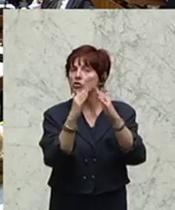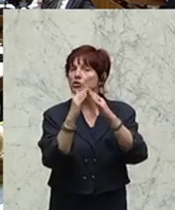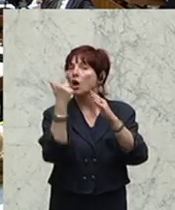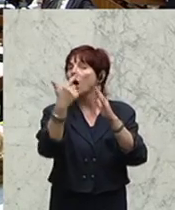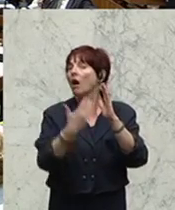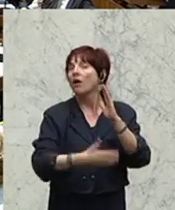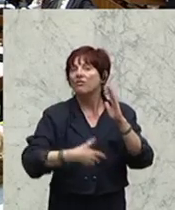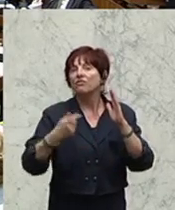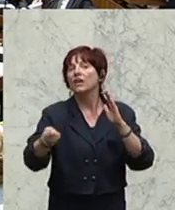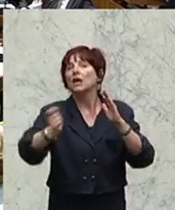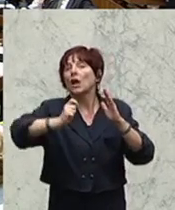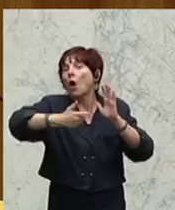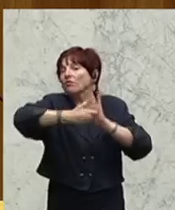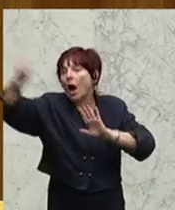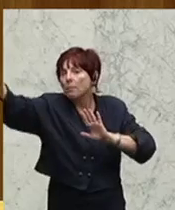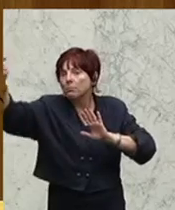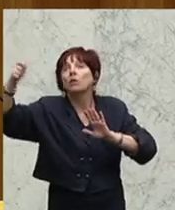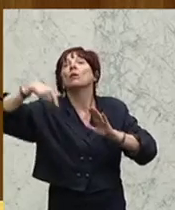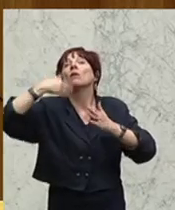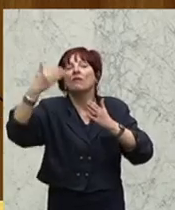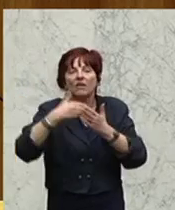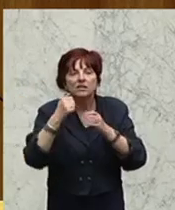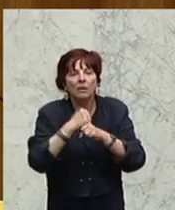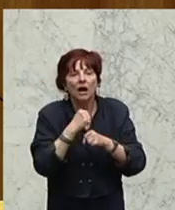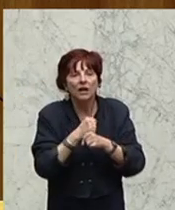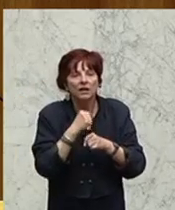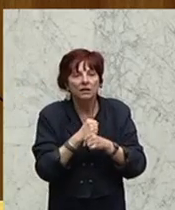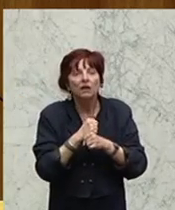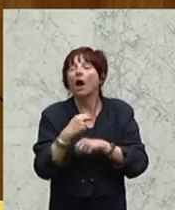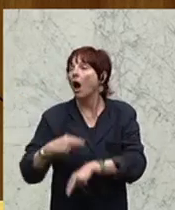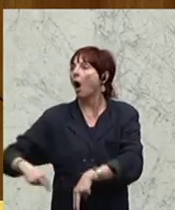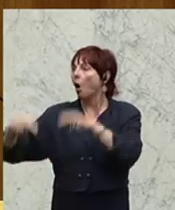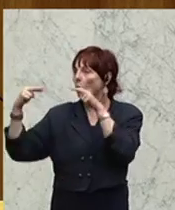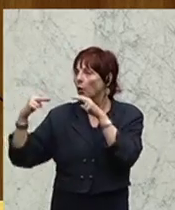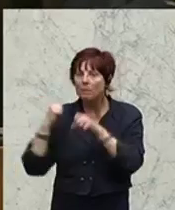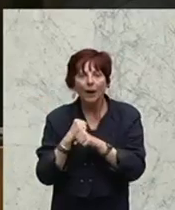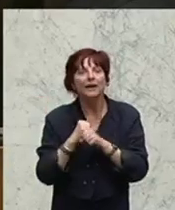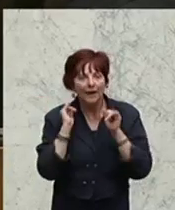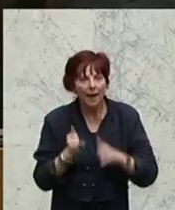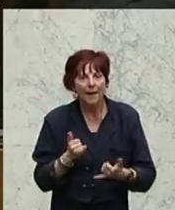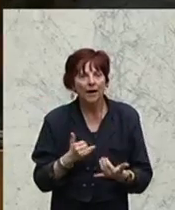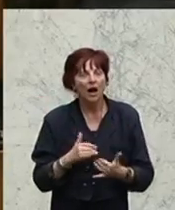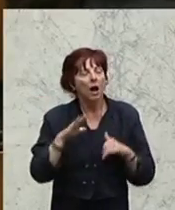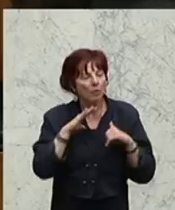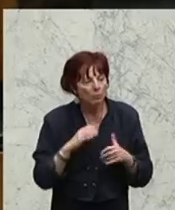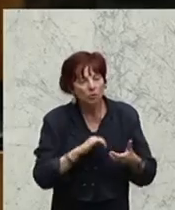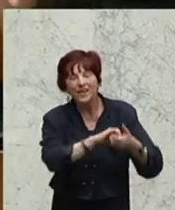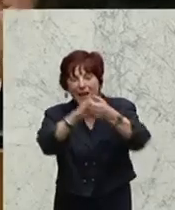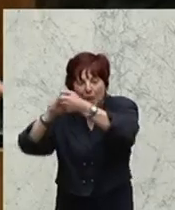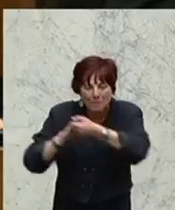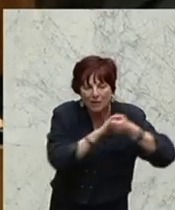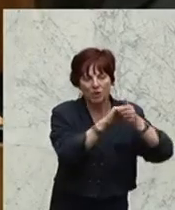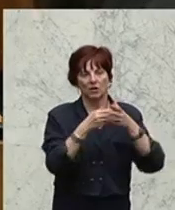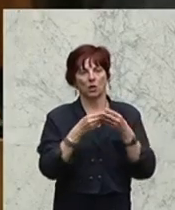Ihr Haus weggekauft wird, was machen Sie? Ja, machen wir es auf Augenhöhe. Aber dazu müssen wir es vergemeinschaften.